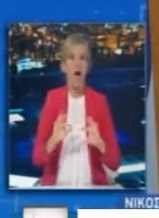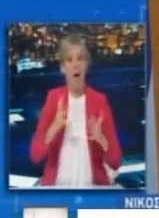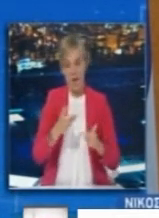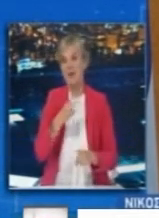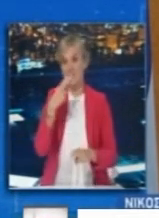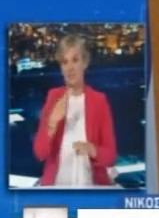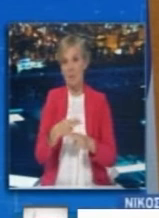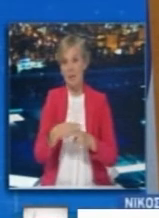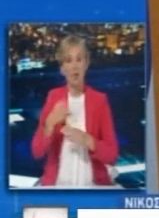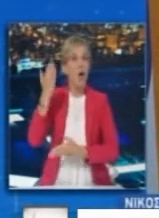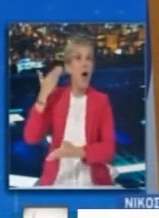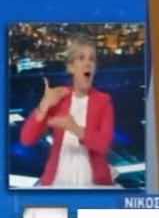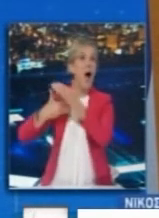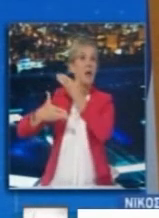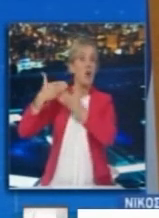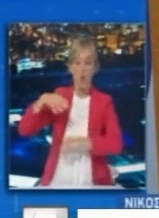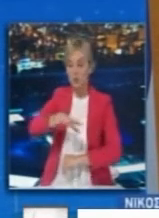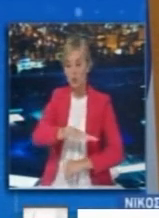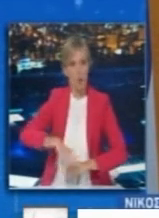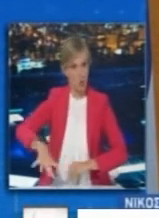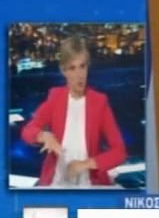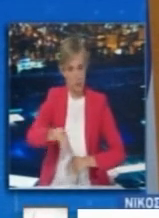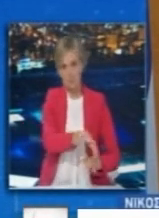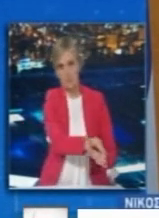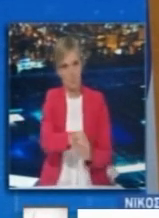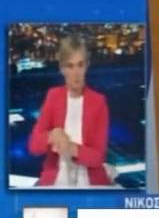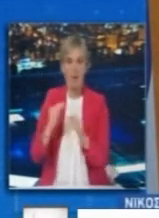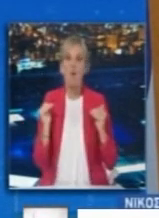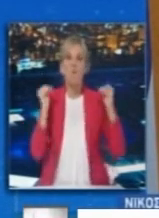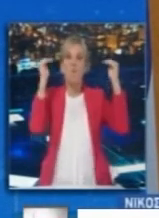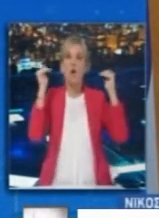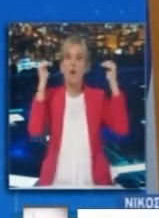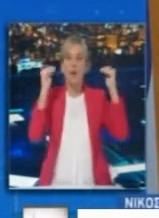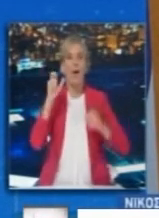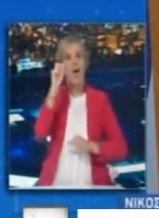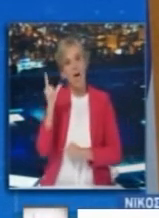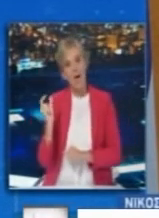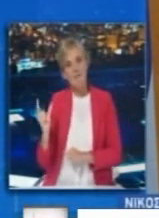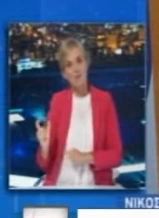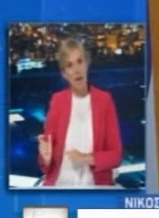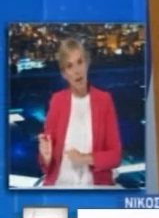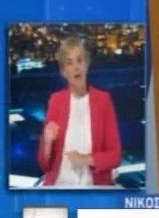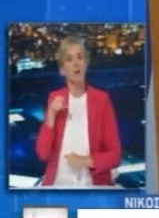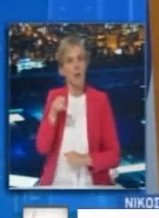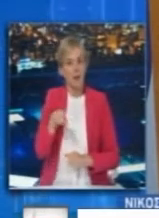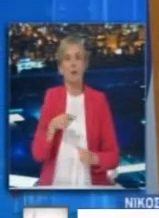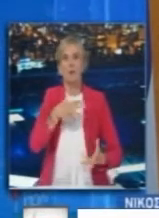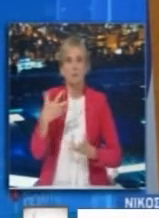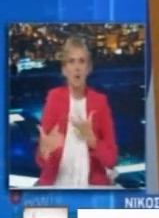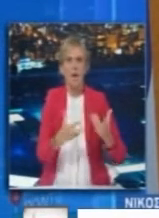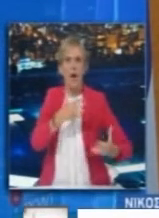της Ολυμπίας. Στη Βόρεια Εύβοια, η πυρκαγιά εκδηλώθηκε την 3η Αυγούστου και συνεχίζει να εξελίσσεται σε πολύ δύσβατα